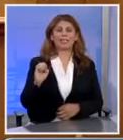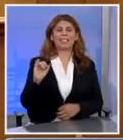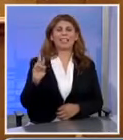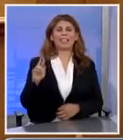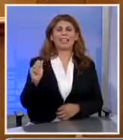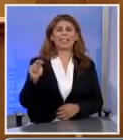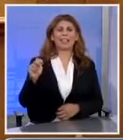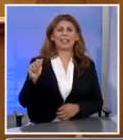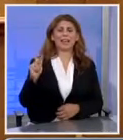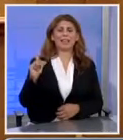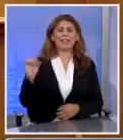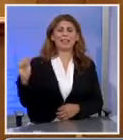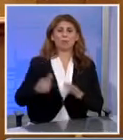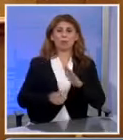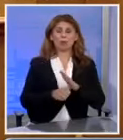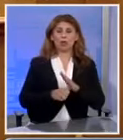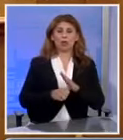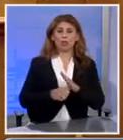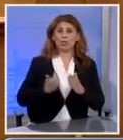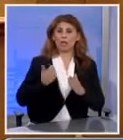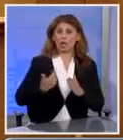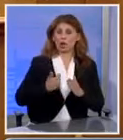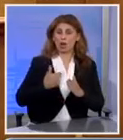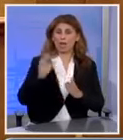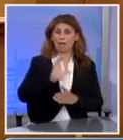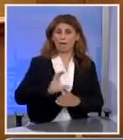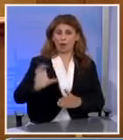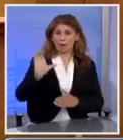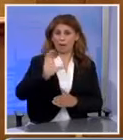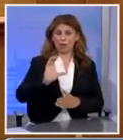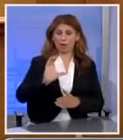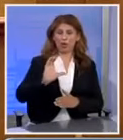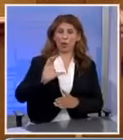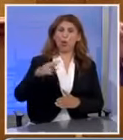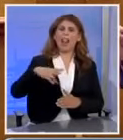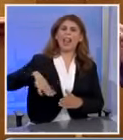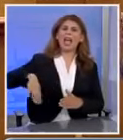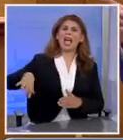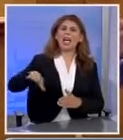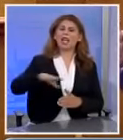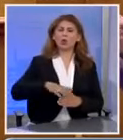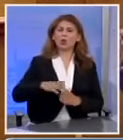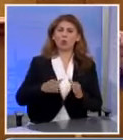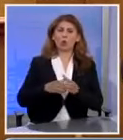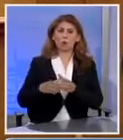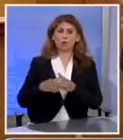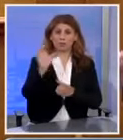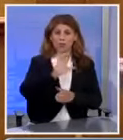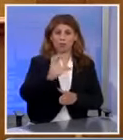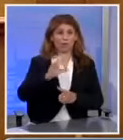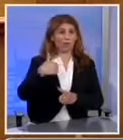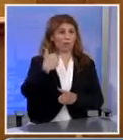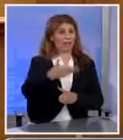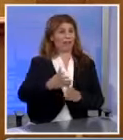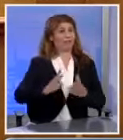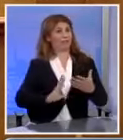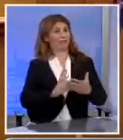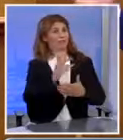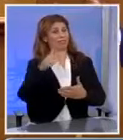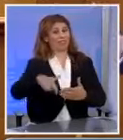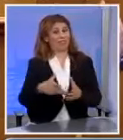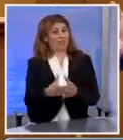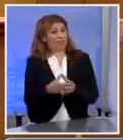πρόεδρος της νεολαίας του Ευρωπαϊκού Λαϊκού Κόμματος για ψήφο στα 16. Στην Ευρώπη βγαίνετε και κάνετε τους προοδευτικούς. Εδώ παρά